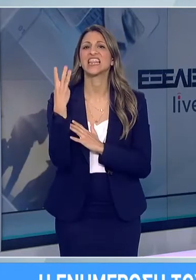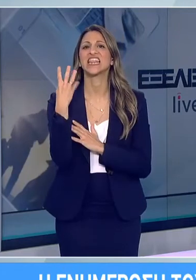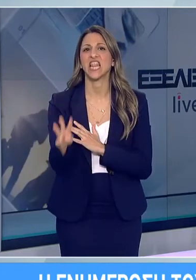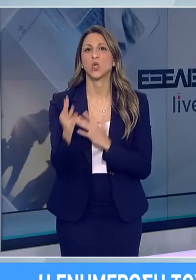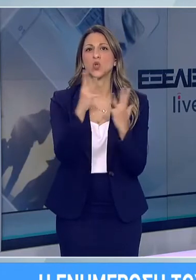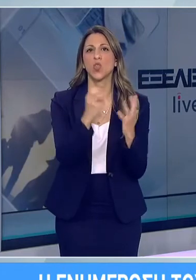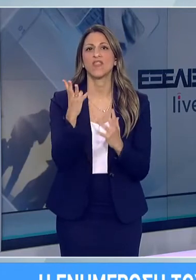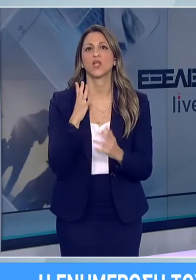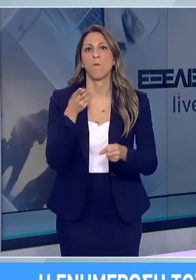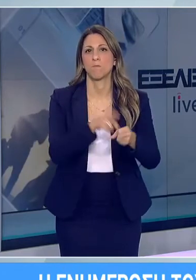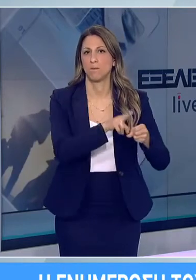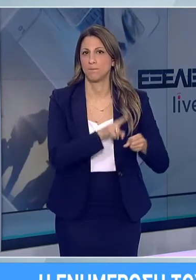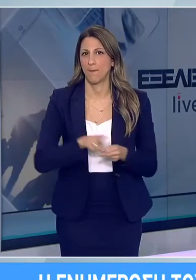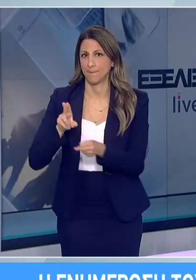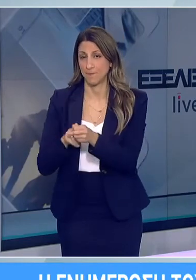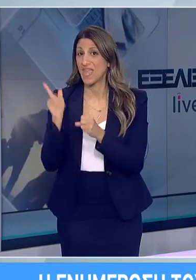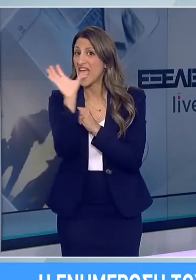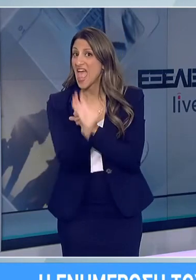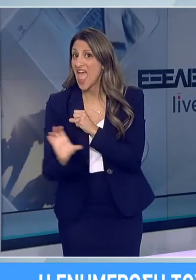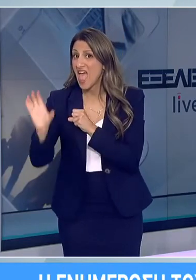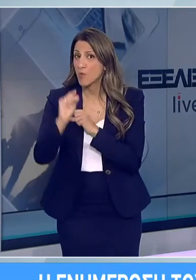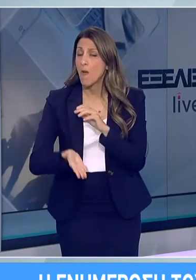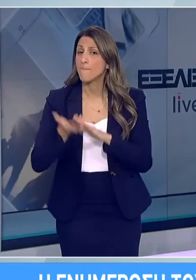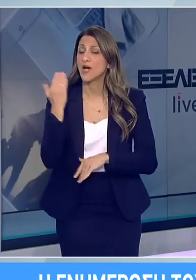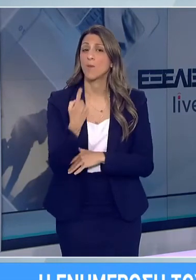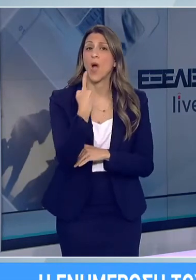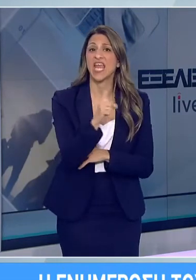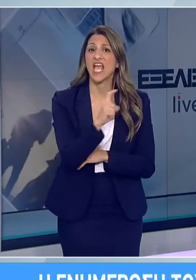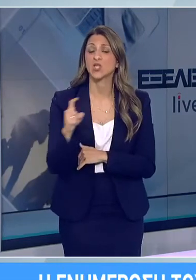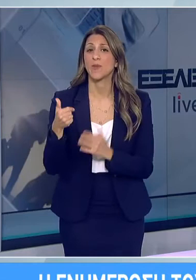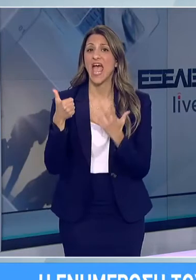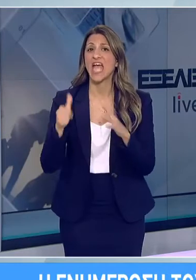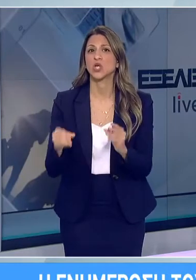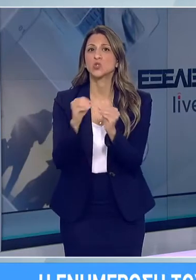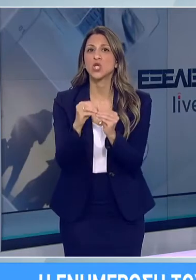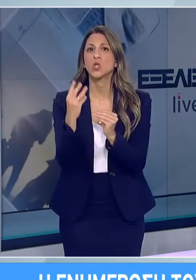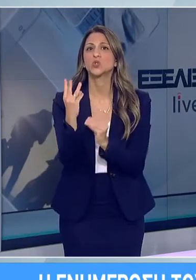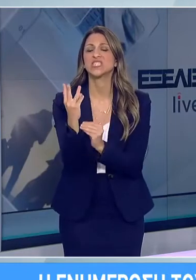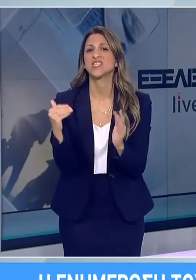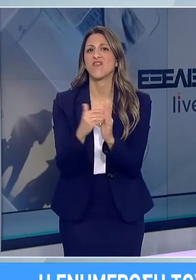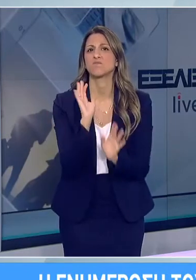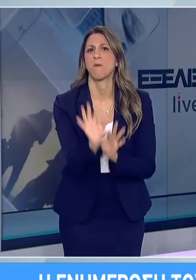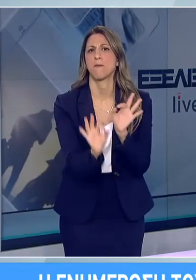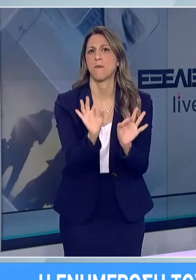299.483 θάνατοι και στην Ευρώπη έχουμε ξεπεράσει πλέον τα 1.623.000 καταγεγραμμένα